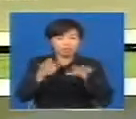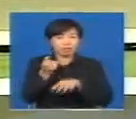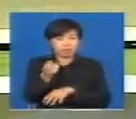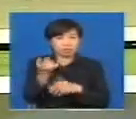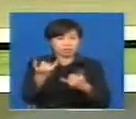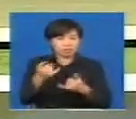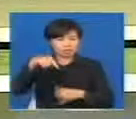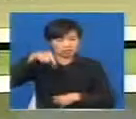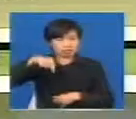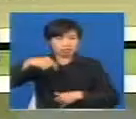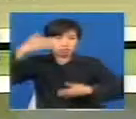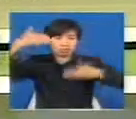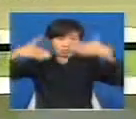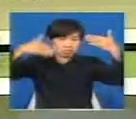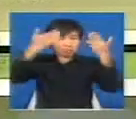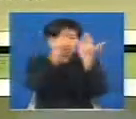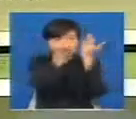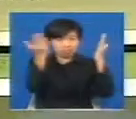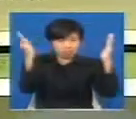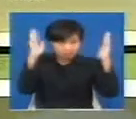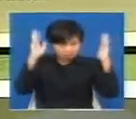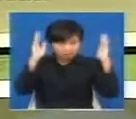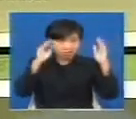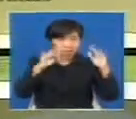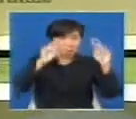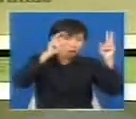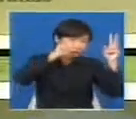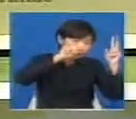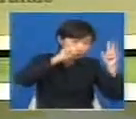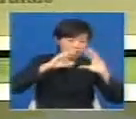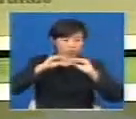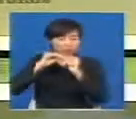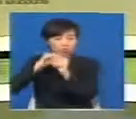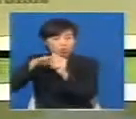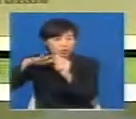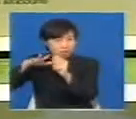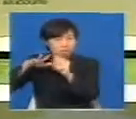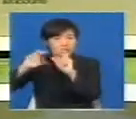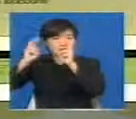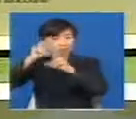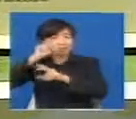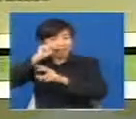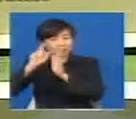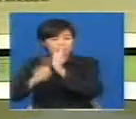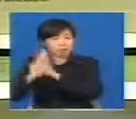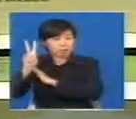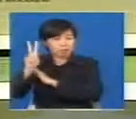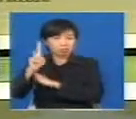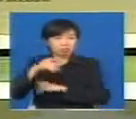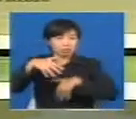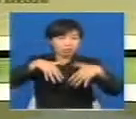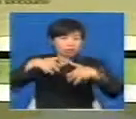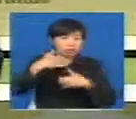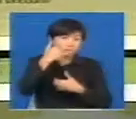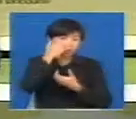จัดนิทรรศการแล้วก็การประชุมสุดยอดผู้นำด้านน้ำแห่งเอเชียแปซิฟิกครั้งที่2นะครับผู้ชมสามารถที่จะแสดงความเห็นได้ผ่านทาง